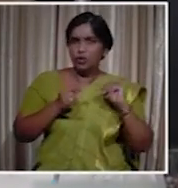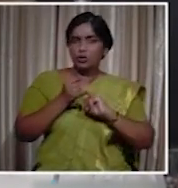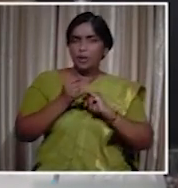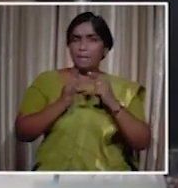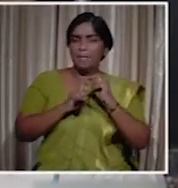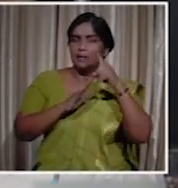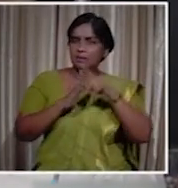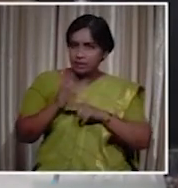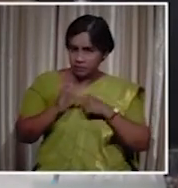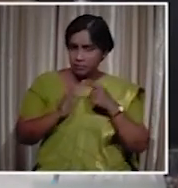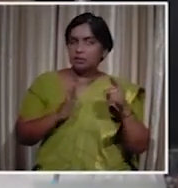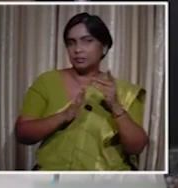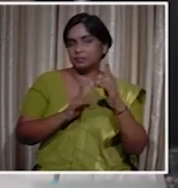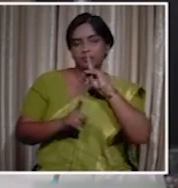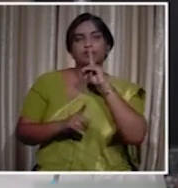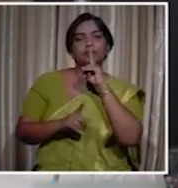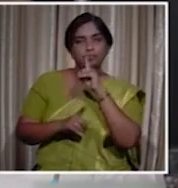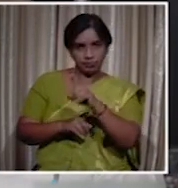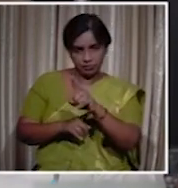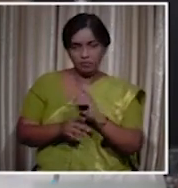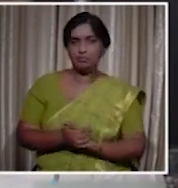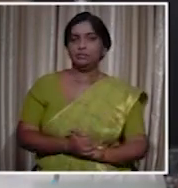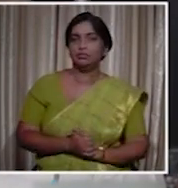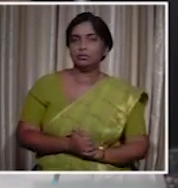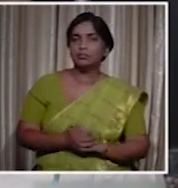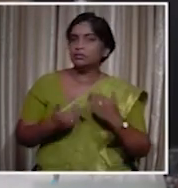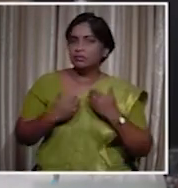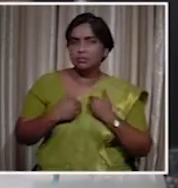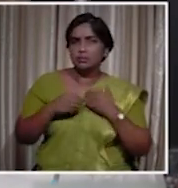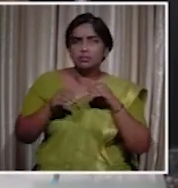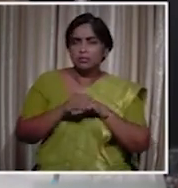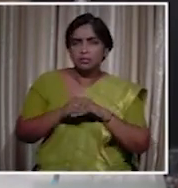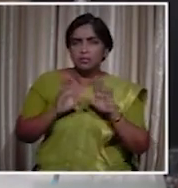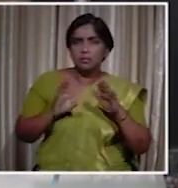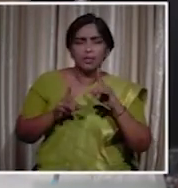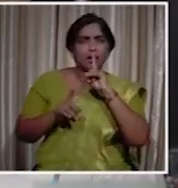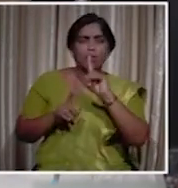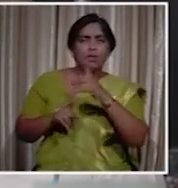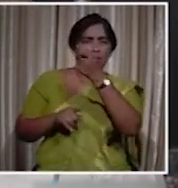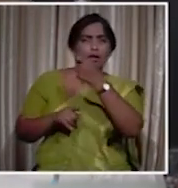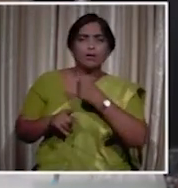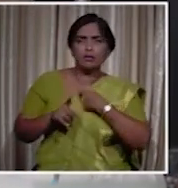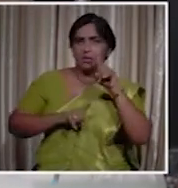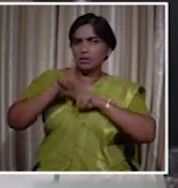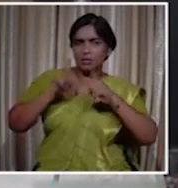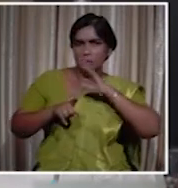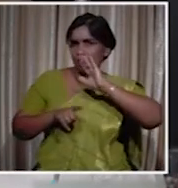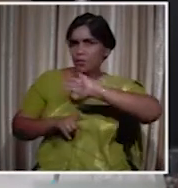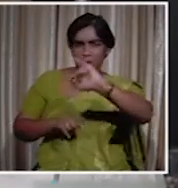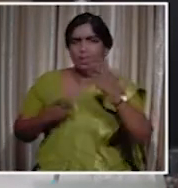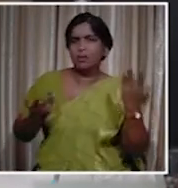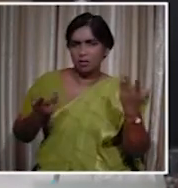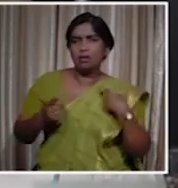ප්‍රේමජයන්ත මැතිතුමයි මං තමයි කතා කරද්දී එළි වුණා. මේකටත් මම සම්බන්ධ වෙන්නේ මට කතා කරේ නැහැ ඔබතුමාගේ සාකච්ඡාවටවත්. එහෙනම්